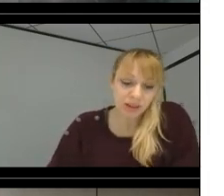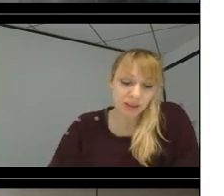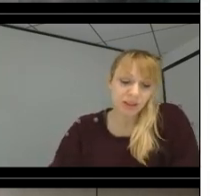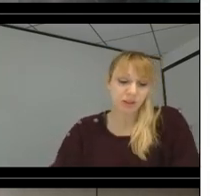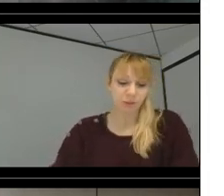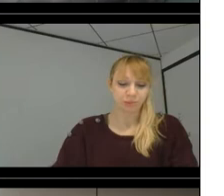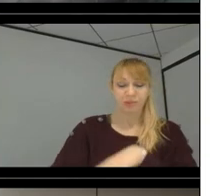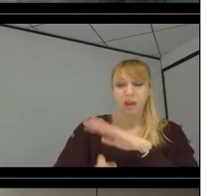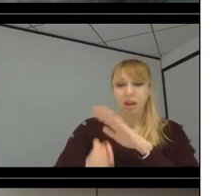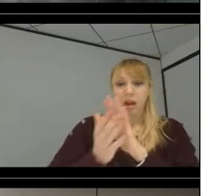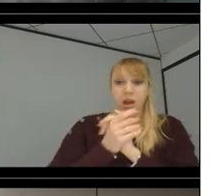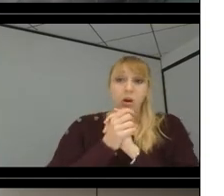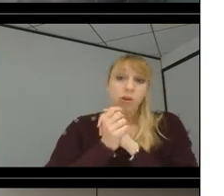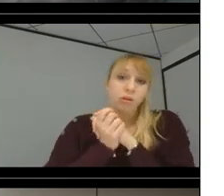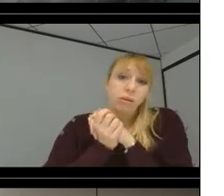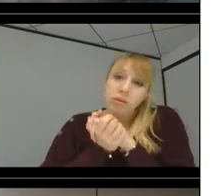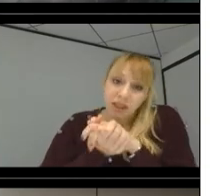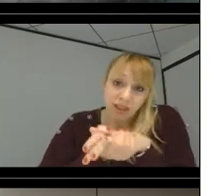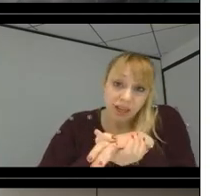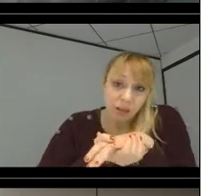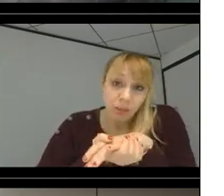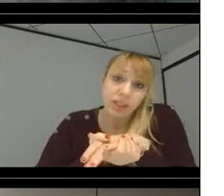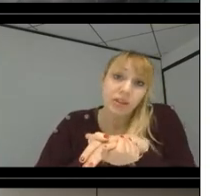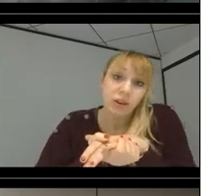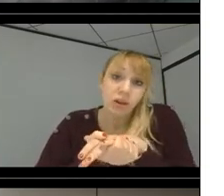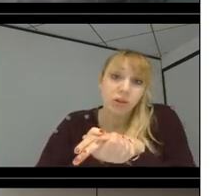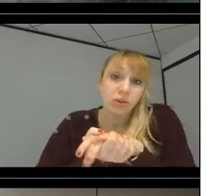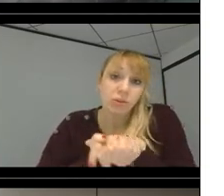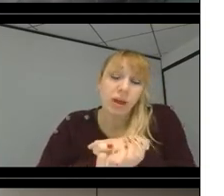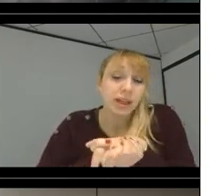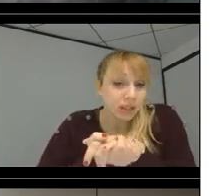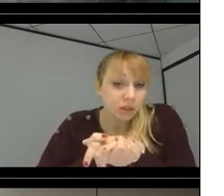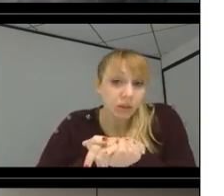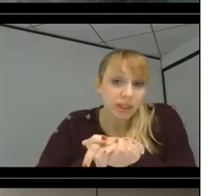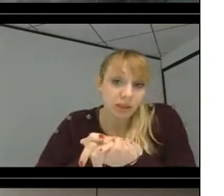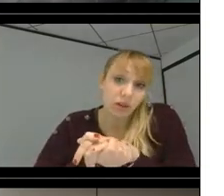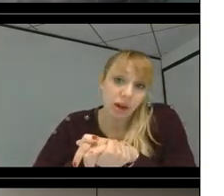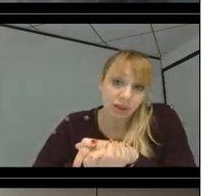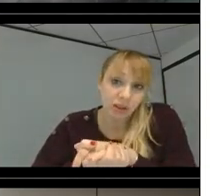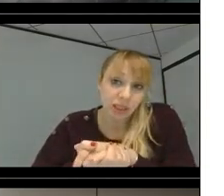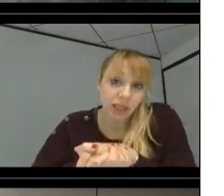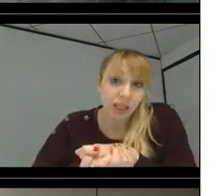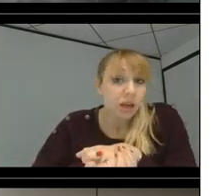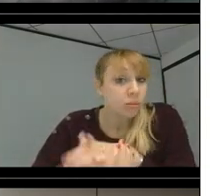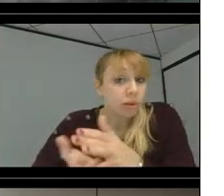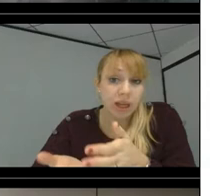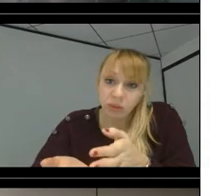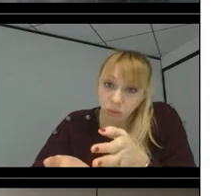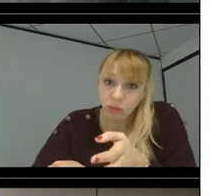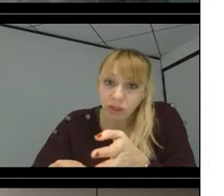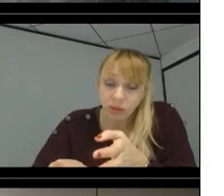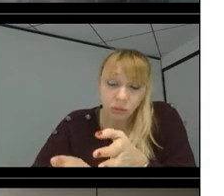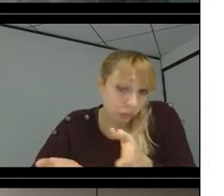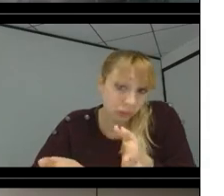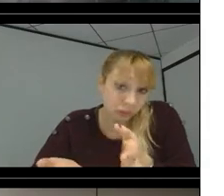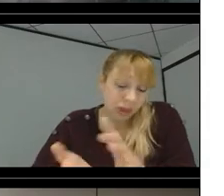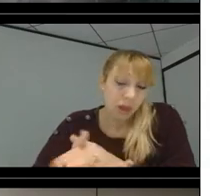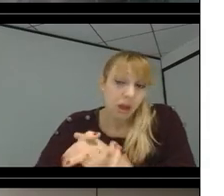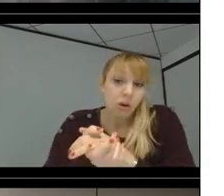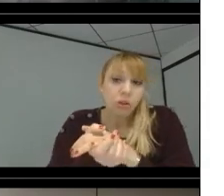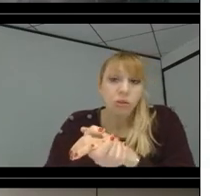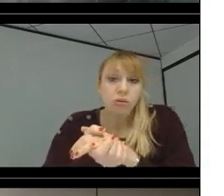un peu plus loin dans la présentation. Aujourd'hui, vous le savez, les projecteurs sont braqués sur le secteur de la santé pour des raisons qu'on connaît